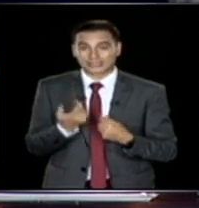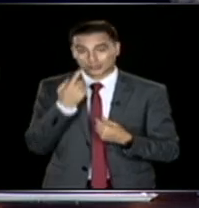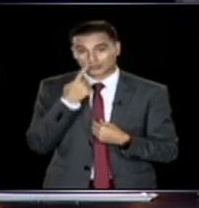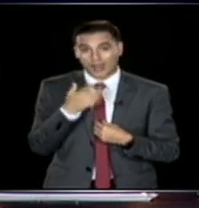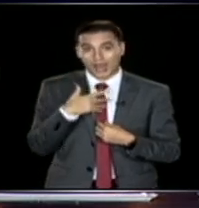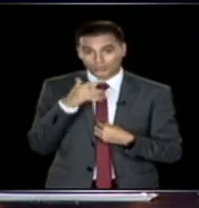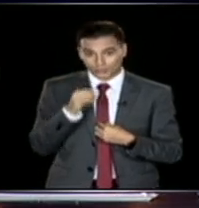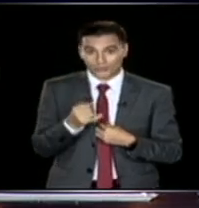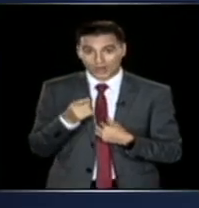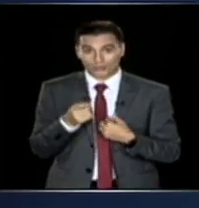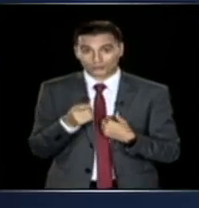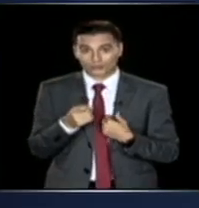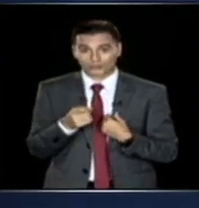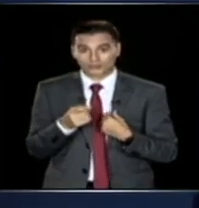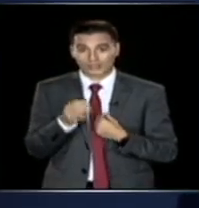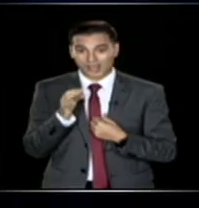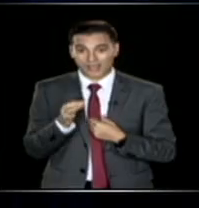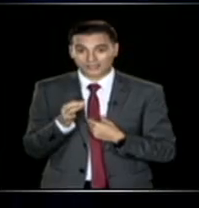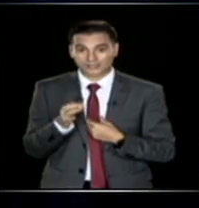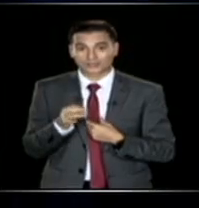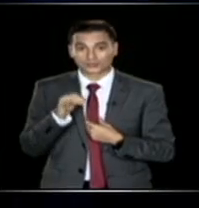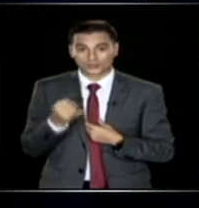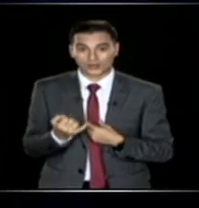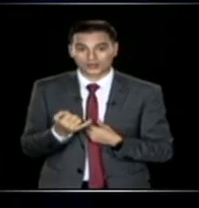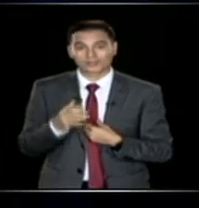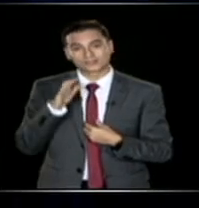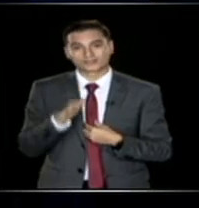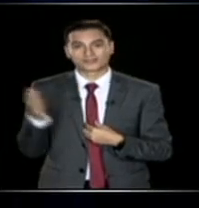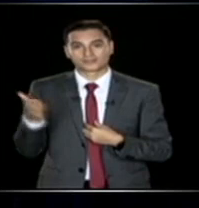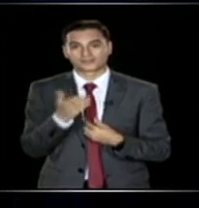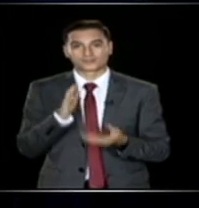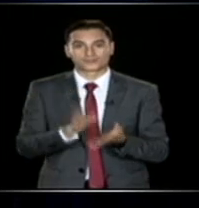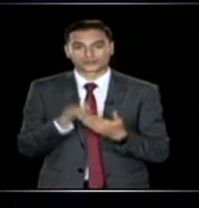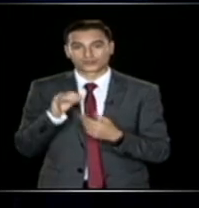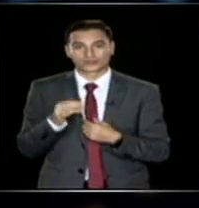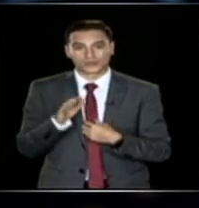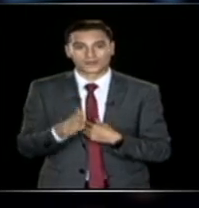لي، عايزة الجوكر؟ أكيد. جوكر؟ دوس على البازر.